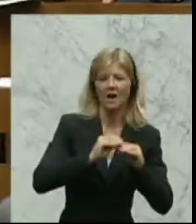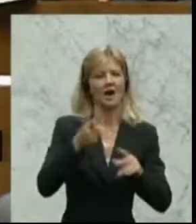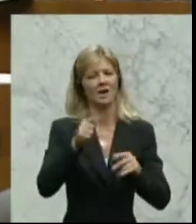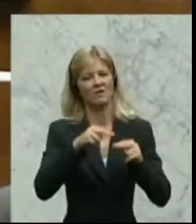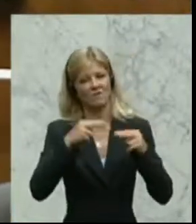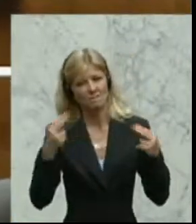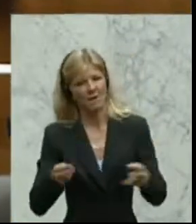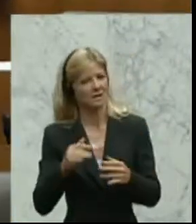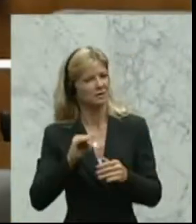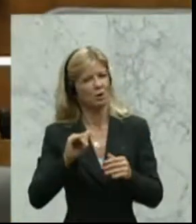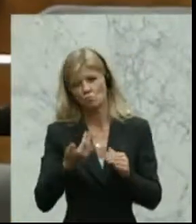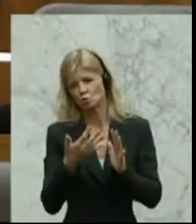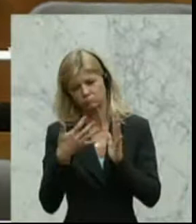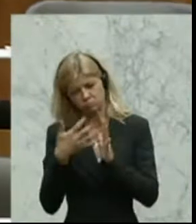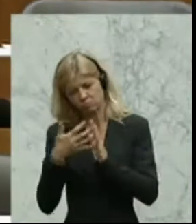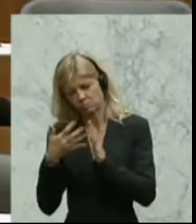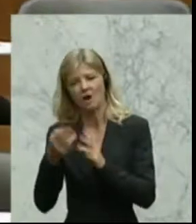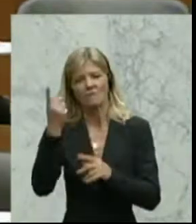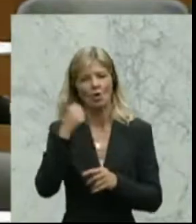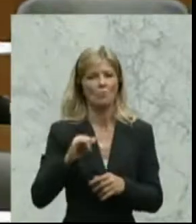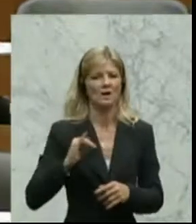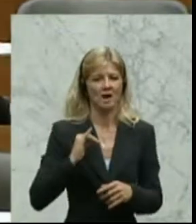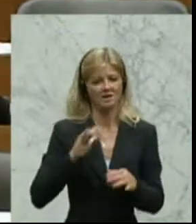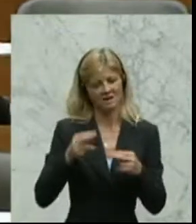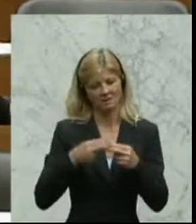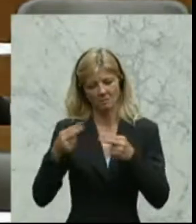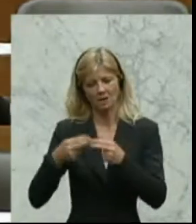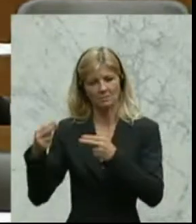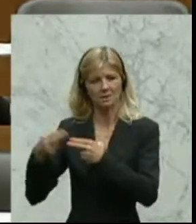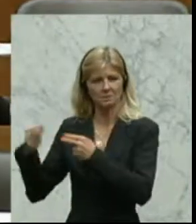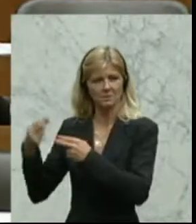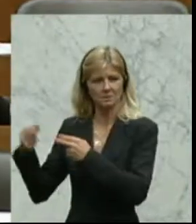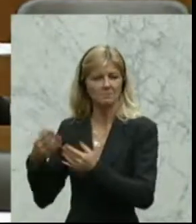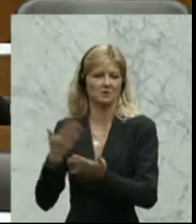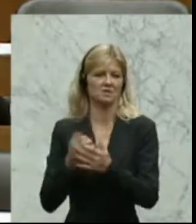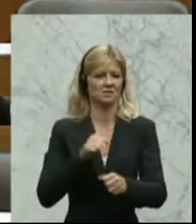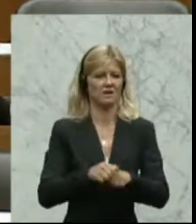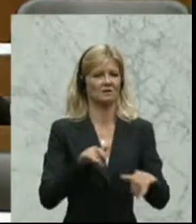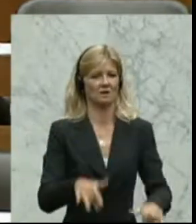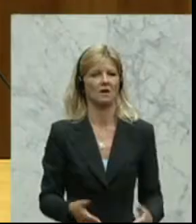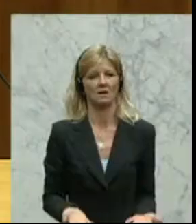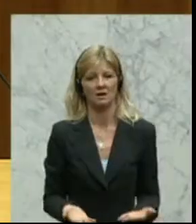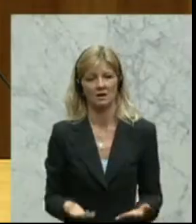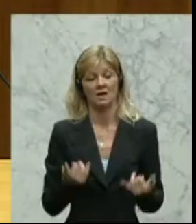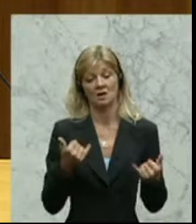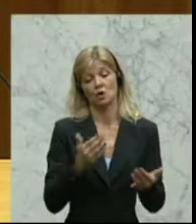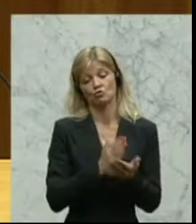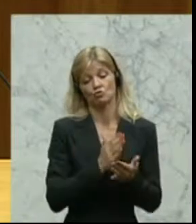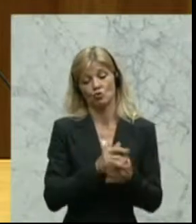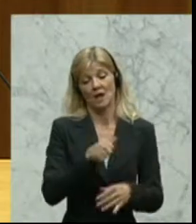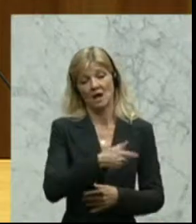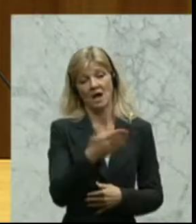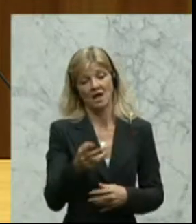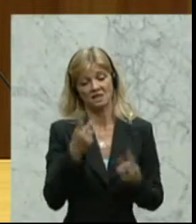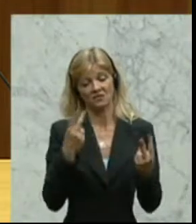weil die knappen Kassen uns dazu zwingen. Wir sind auch schon in der Reform der Einheitswerte für andere Bereiche durchaus ein